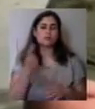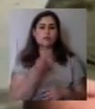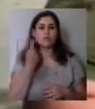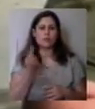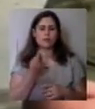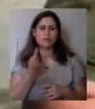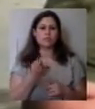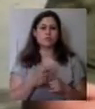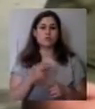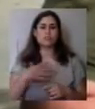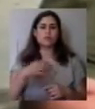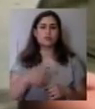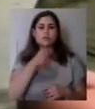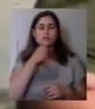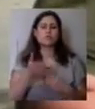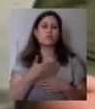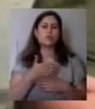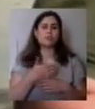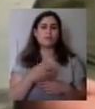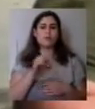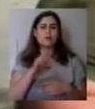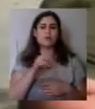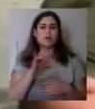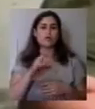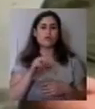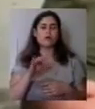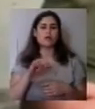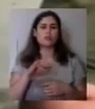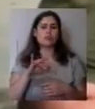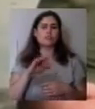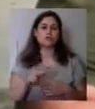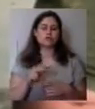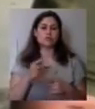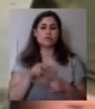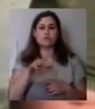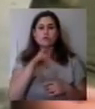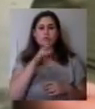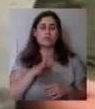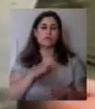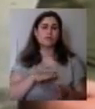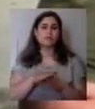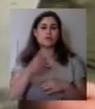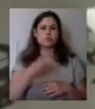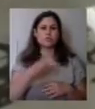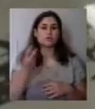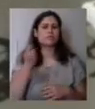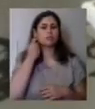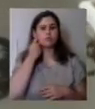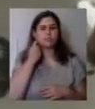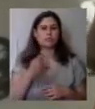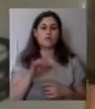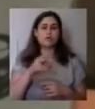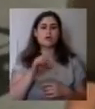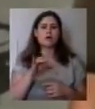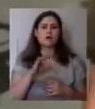області загинув старший прапорщик Стадник Сергій Анатолійович. На той час йому виповнилося 33 роки. Василь Карась